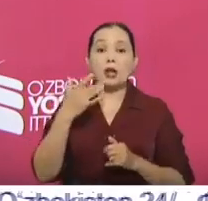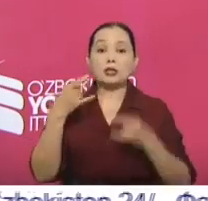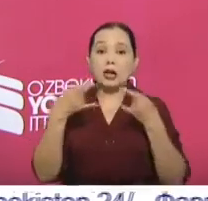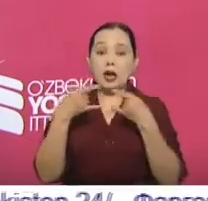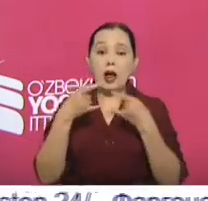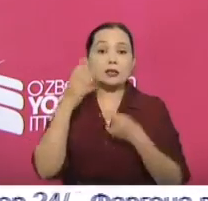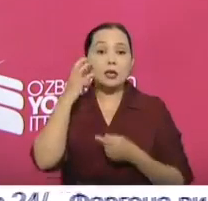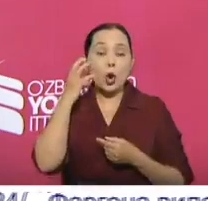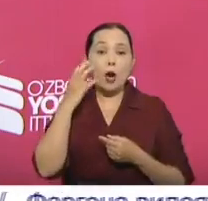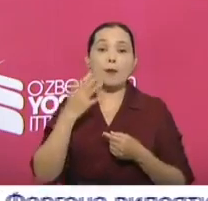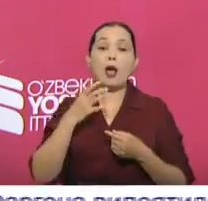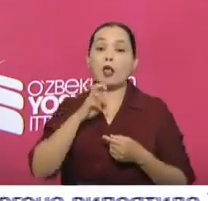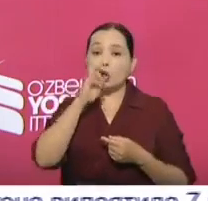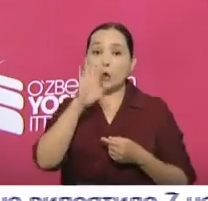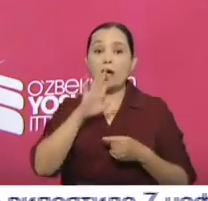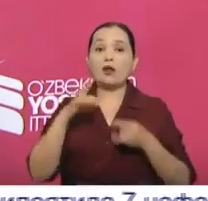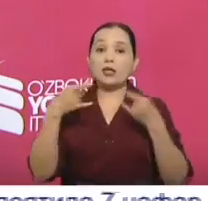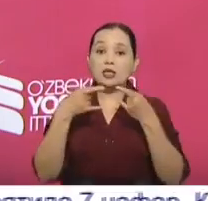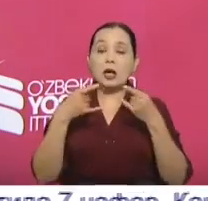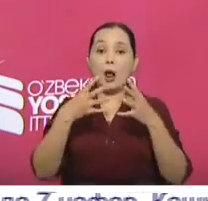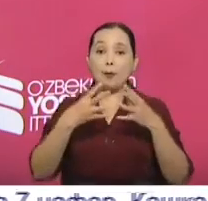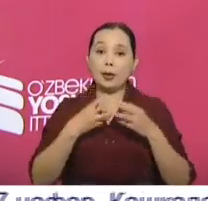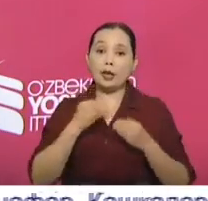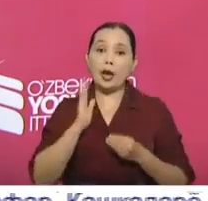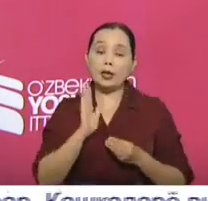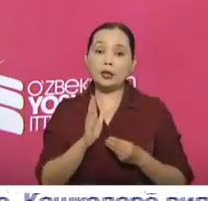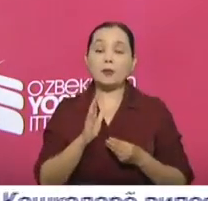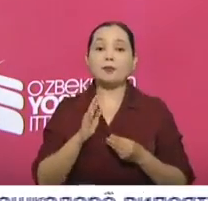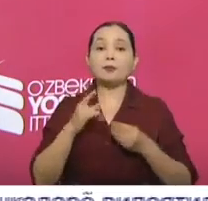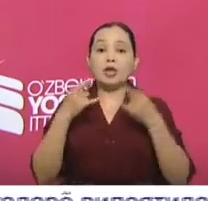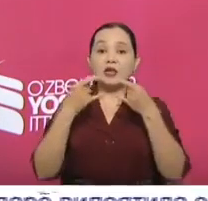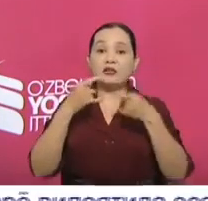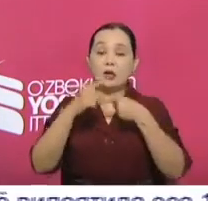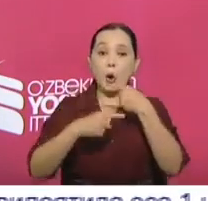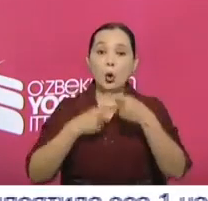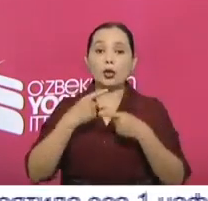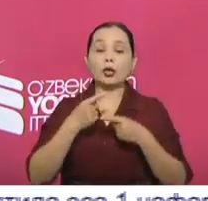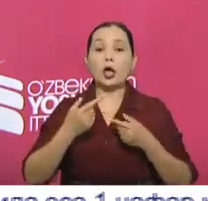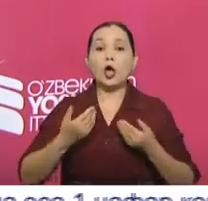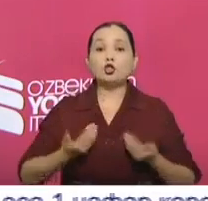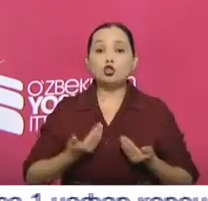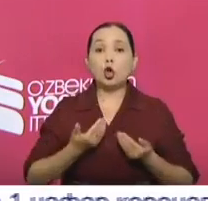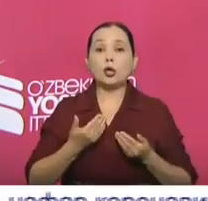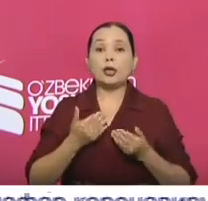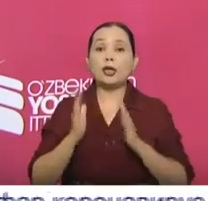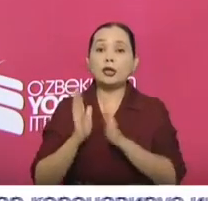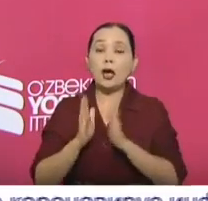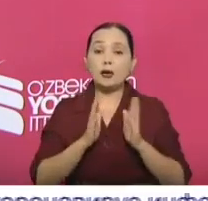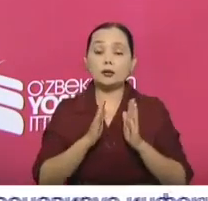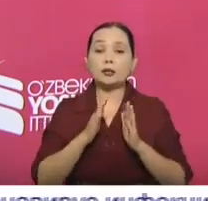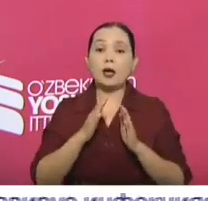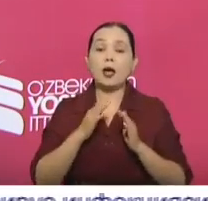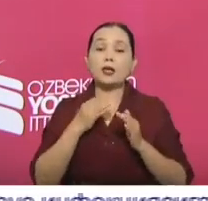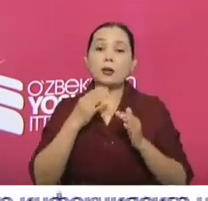Milliy teleradio kompaniyasi hamda nodavlat telekanallari bilan birgalikda эфир оркали жонли тарзда